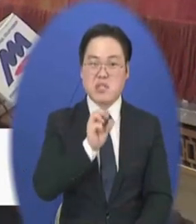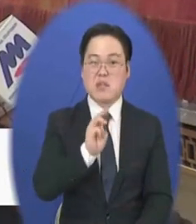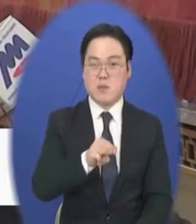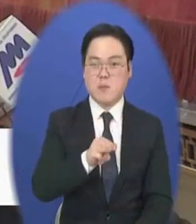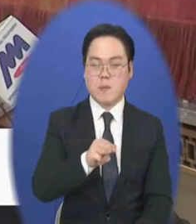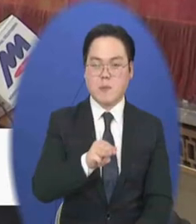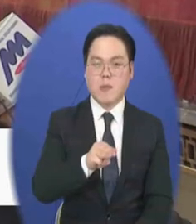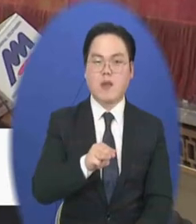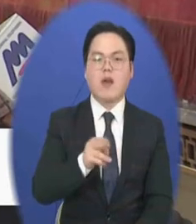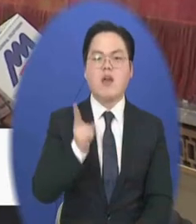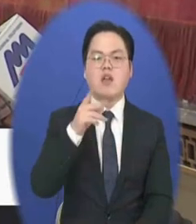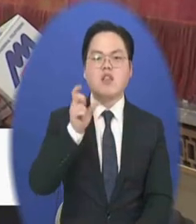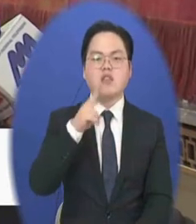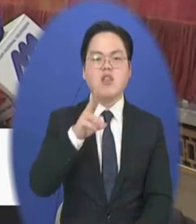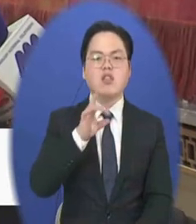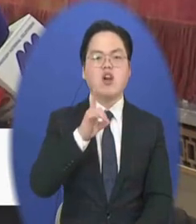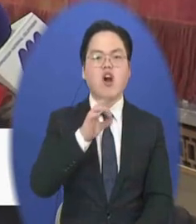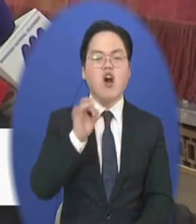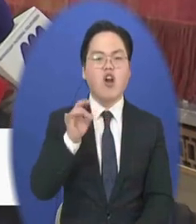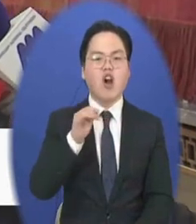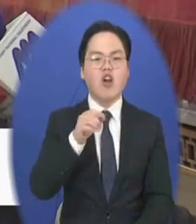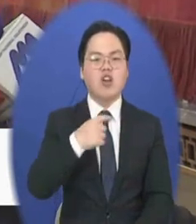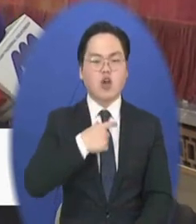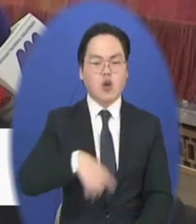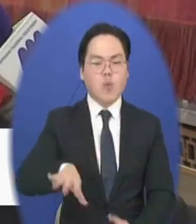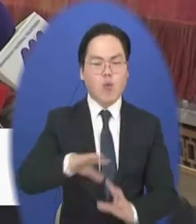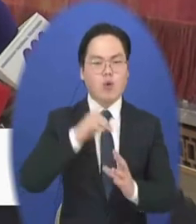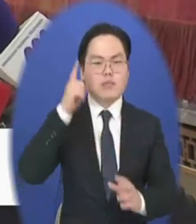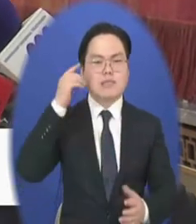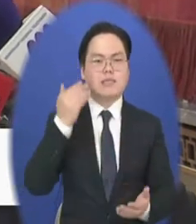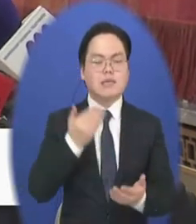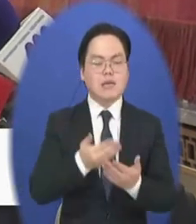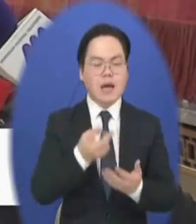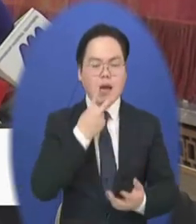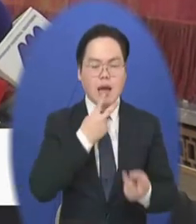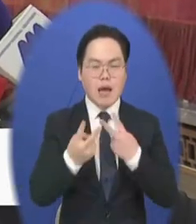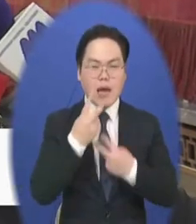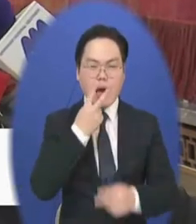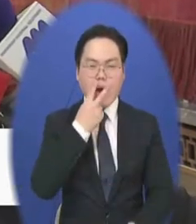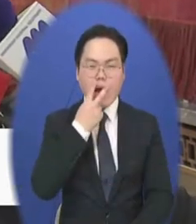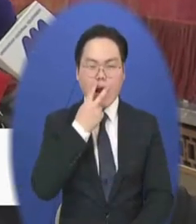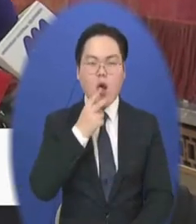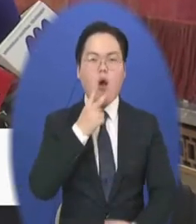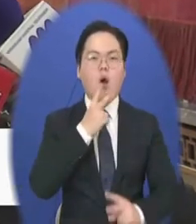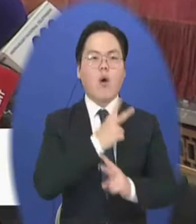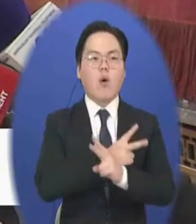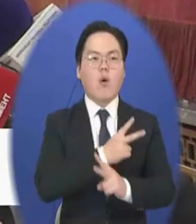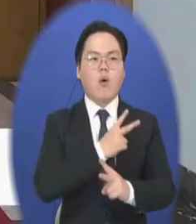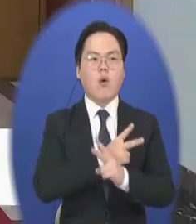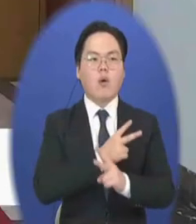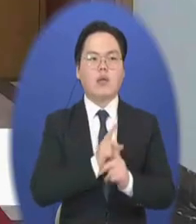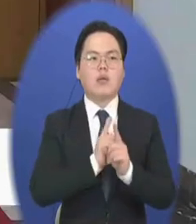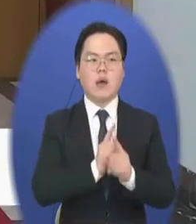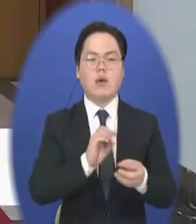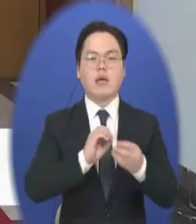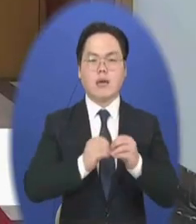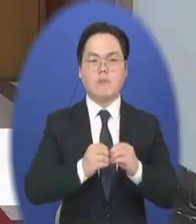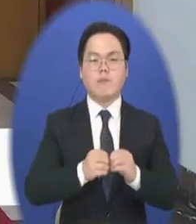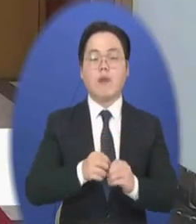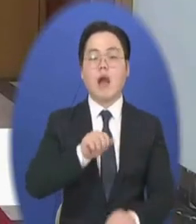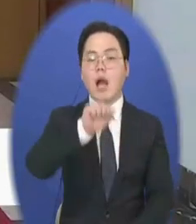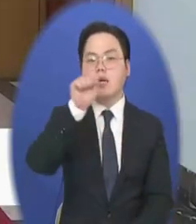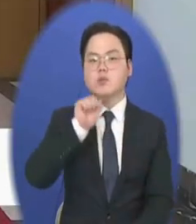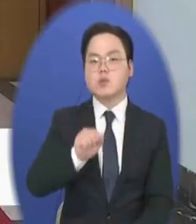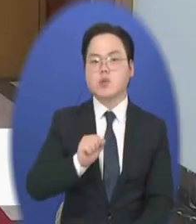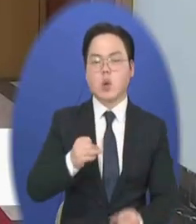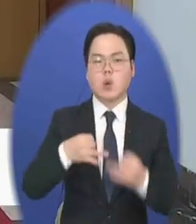Халдшгүй байдлын дэд хорооны гишүүд бүгд бид санал нэгтэйгээр энд хууль зөрчигдсэн байна гэж үзээд асуудлыг тавьж байгаа гэдгийг л хэлсэн. Асуудлыг улсын хурлын